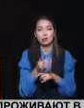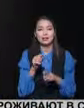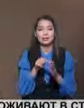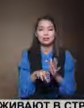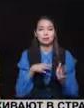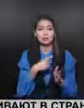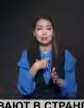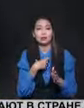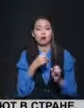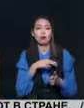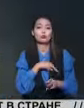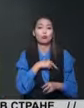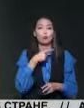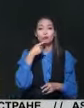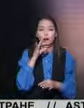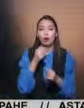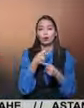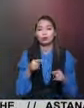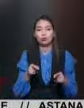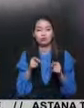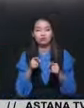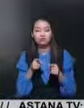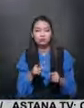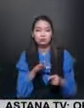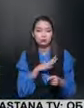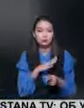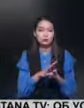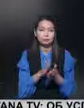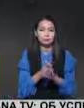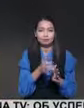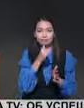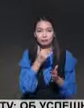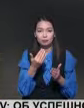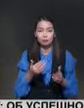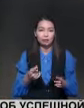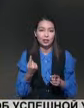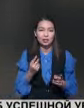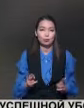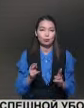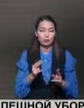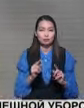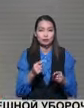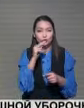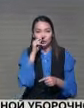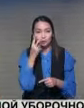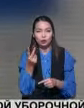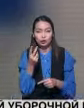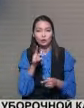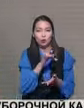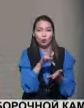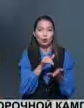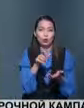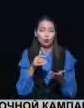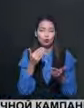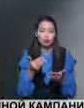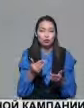выдавали себя за сотрудников полиции, а другие угрожали компроматом. Одна из таких банд орудовала в Шымкенте. Двое жителей мегаполиса путем шантажа и